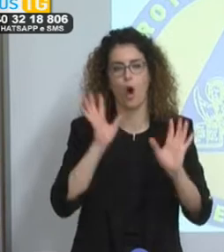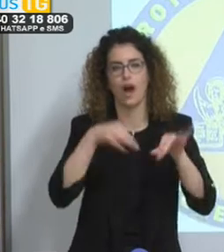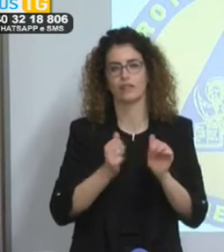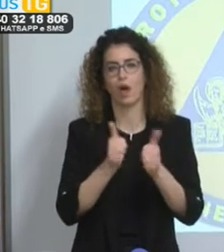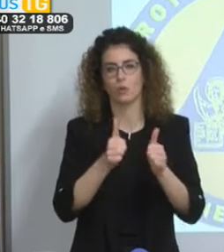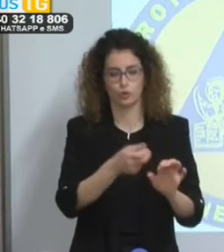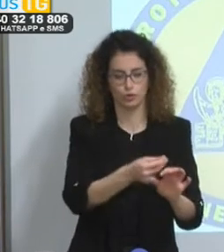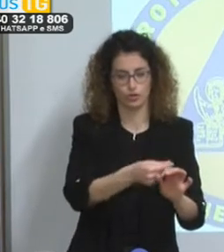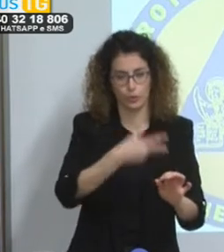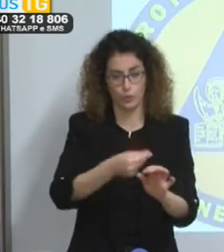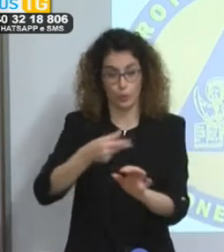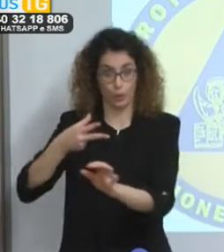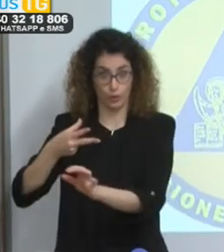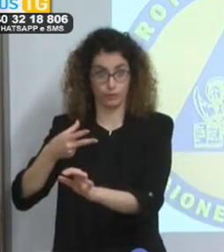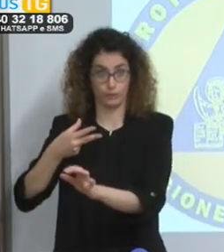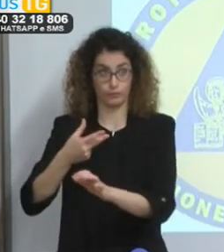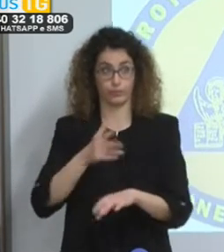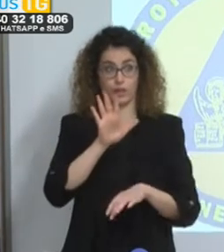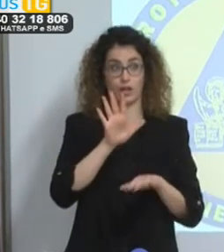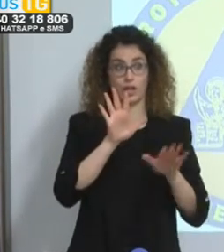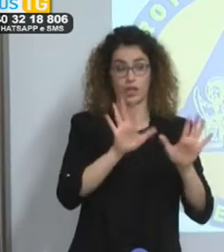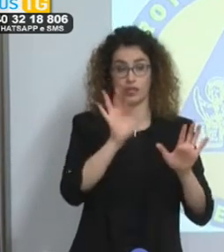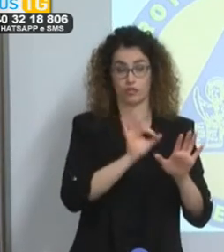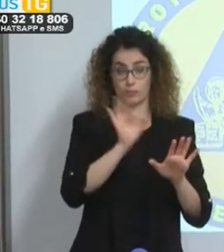che non è roba poco, vuol dire 10% in più di vaccini.